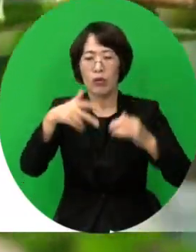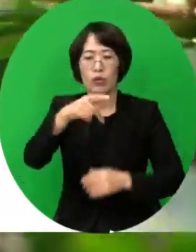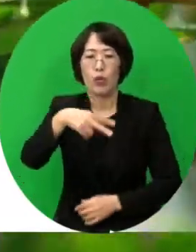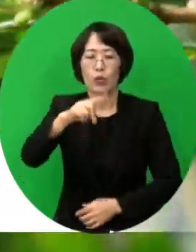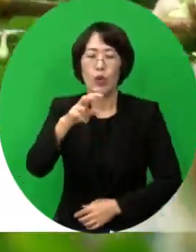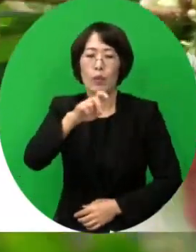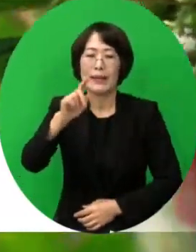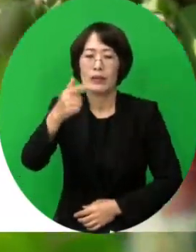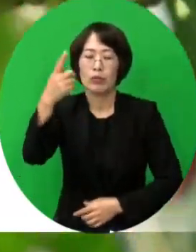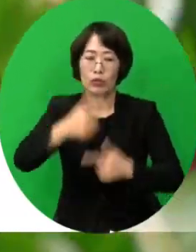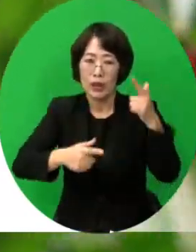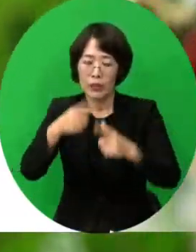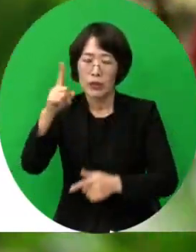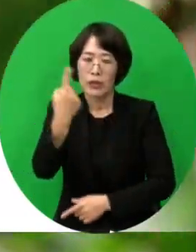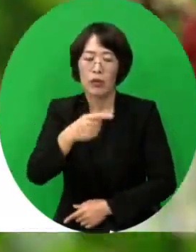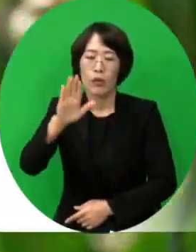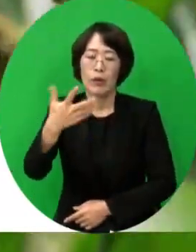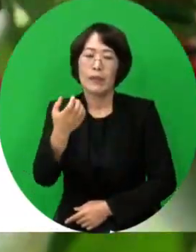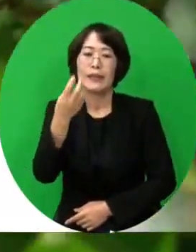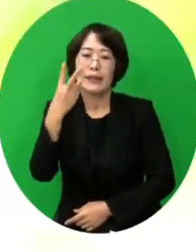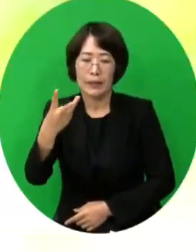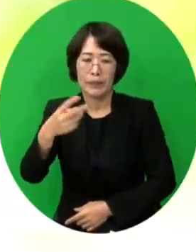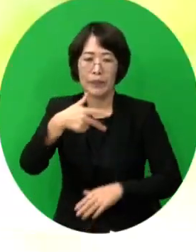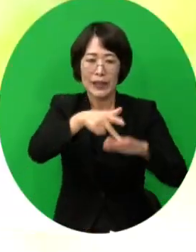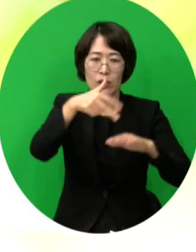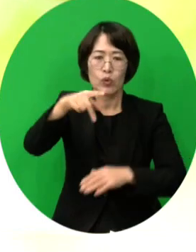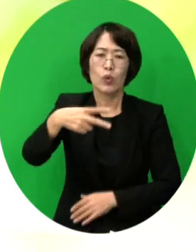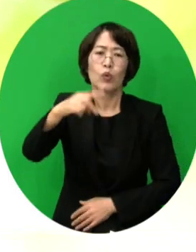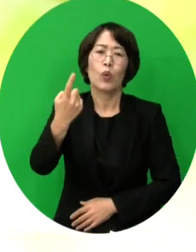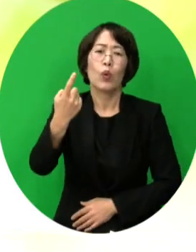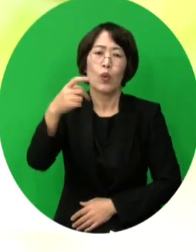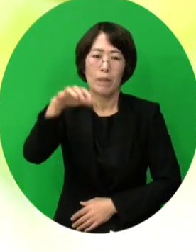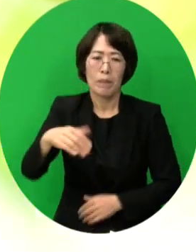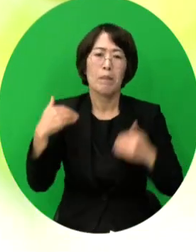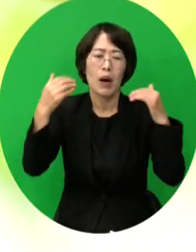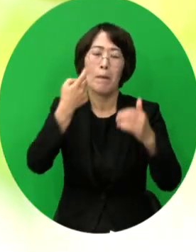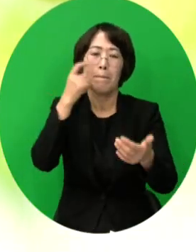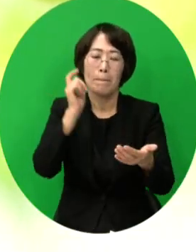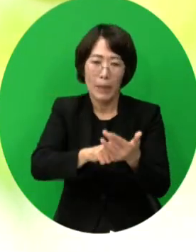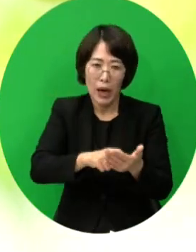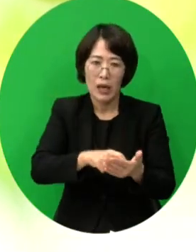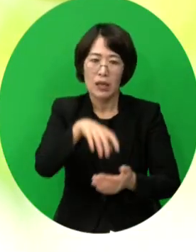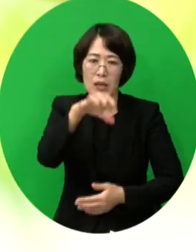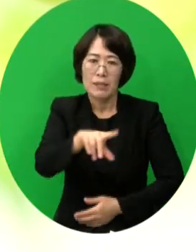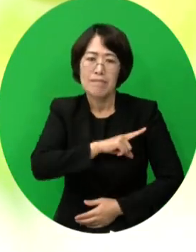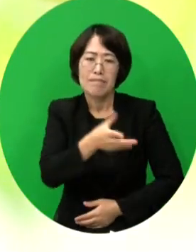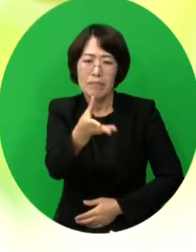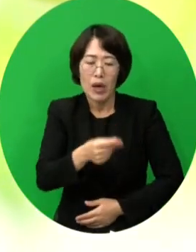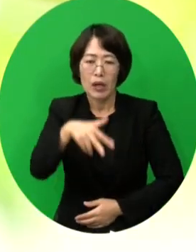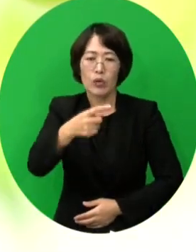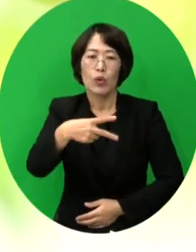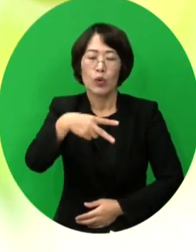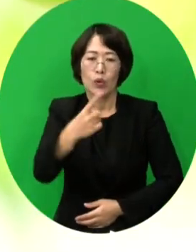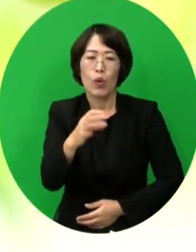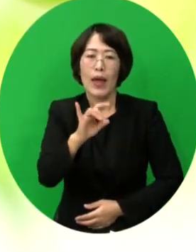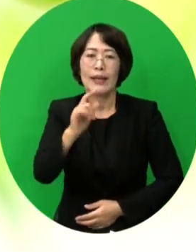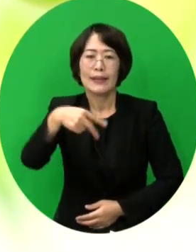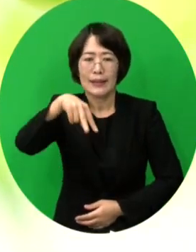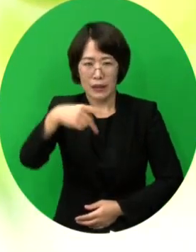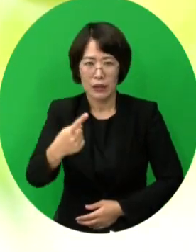만두나무는 1983년 진도군 조도면에서 발견된 식물로 서식지를 따서 조도엔스로 명명됐습니다.